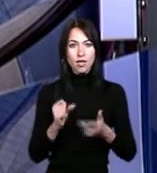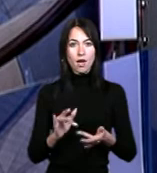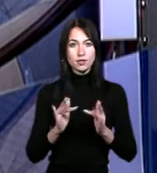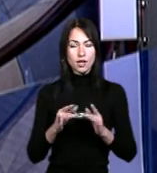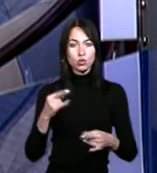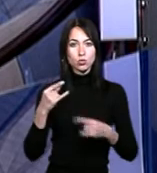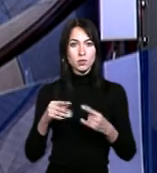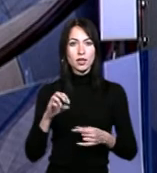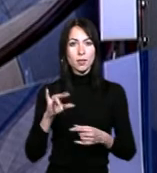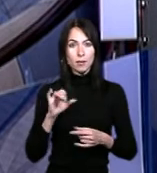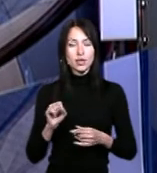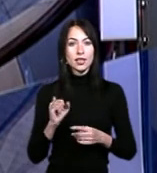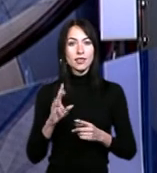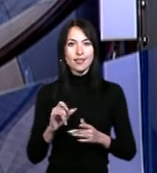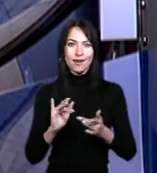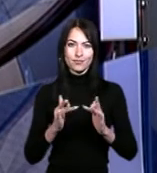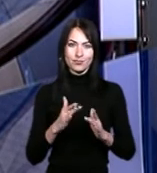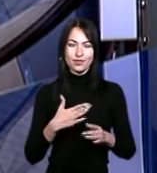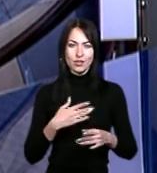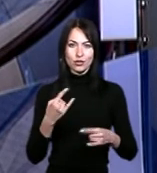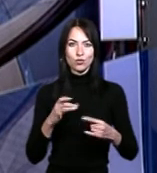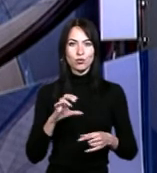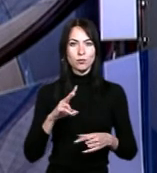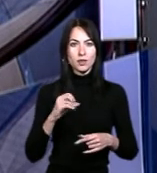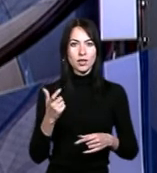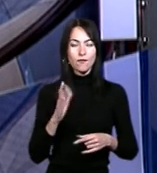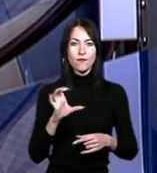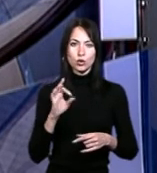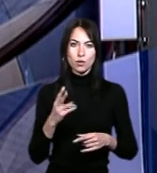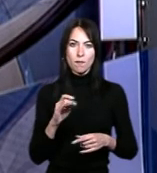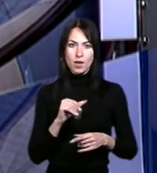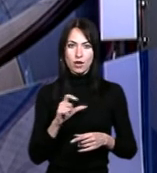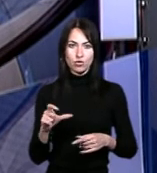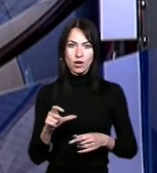сайті Суспільне медіа і на сторінках Суспільне Харків у соціальних мережах.